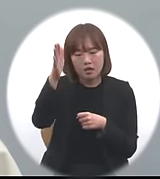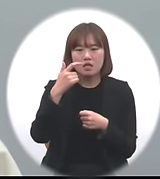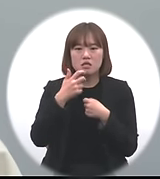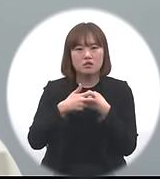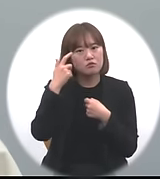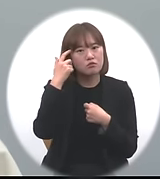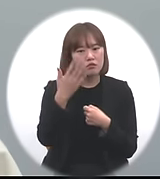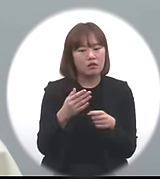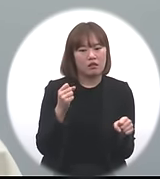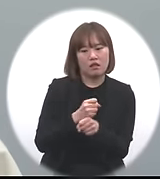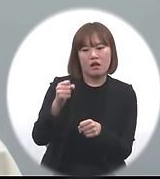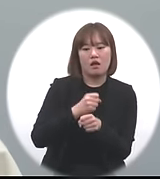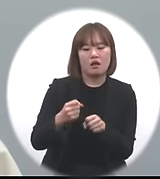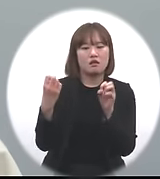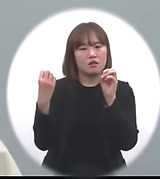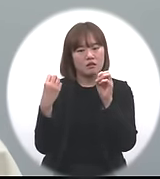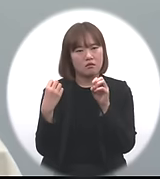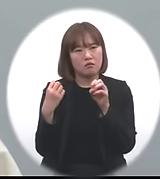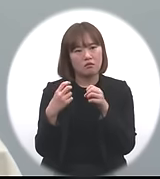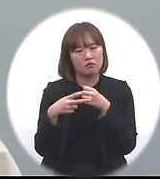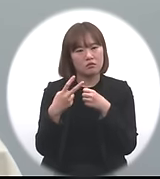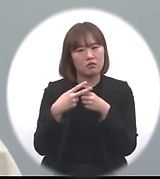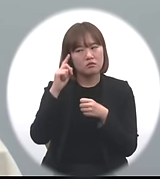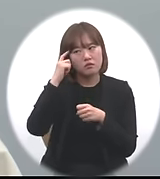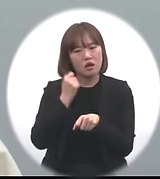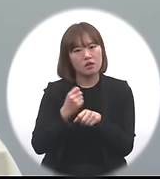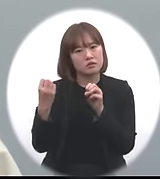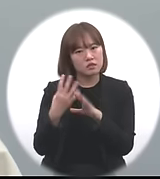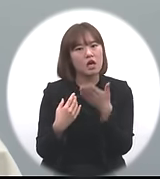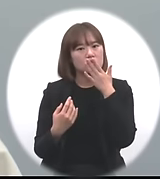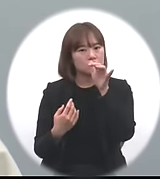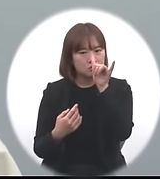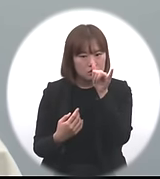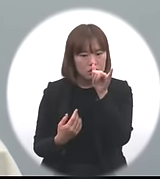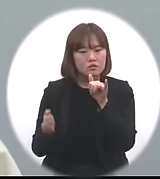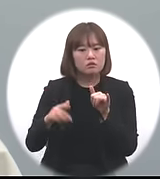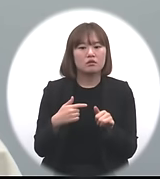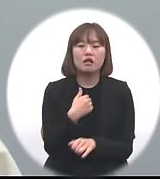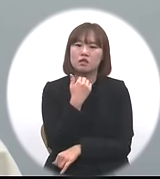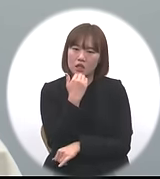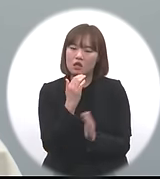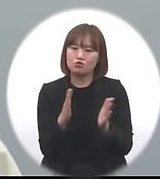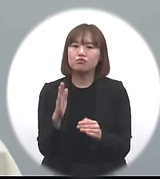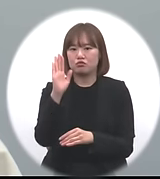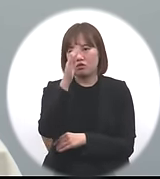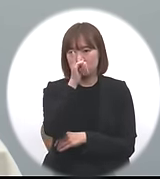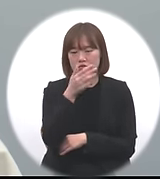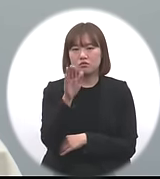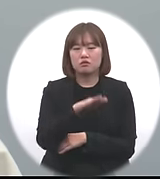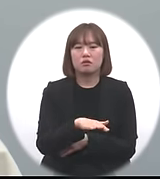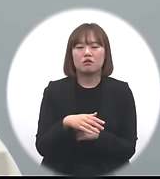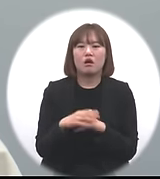물어보니까 당황스러워서 자기가 2학년인 거를 조금 생각해야 대답할 수 있어요. 저는 기다릴 준비가 돼 있어요. 그런데 자기 애가